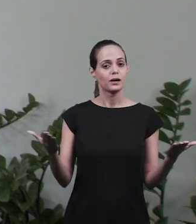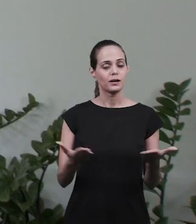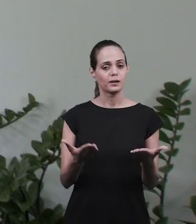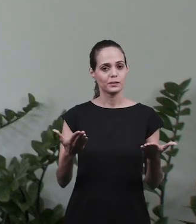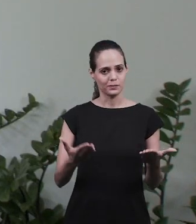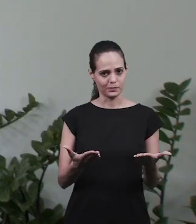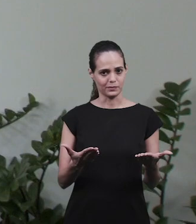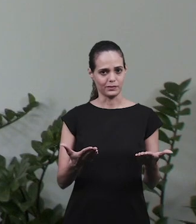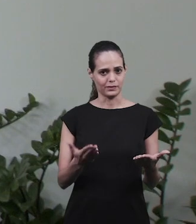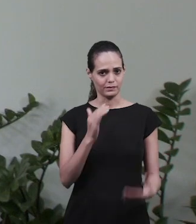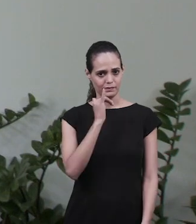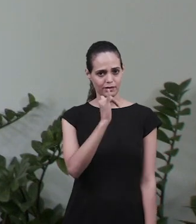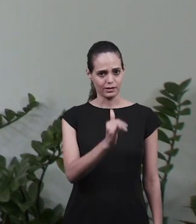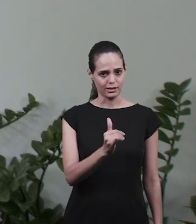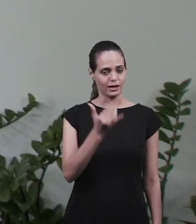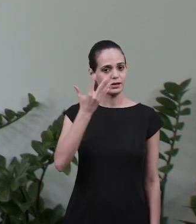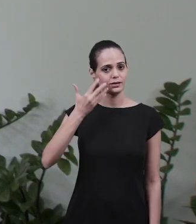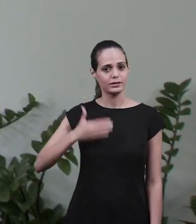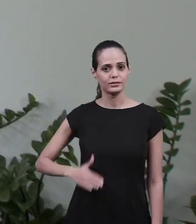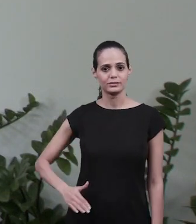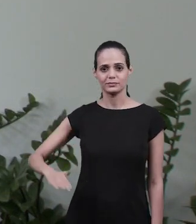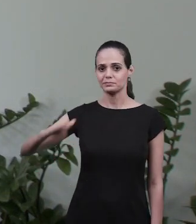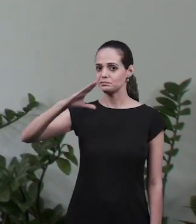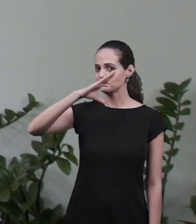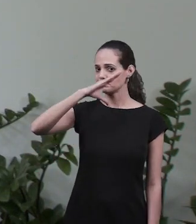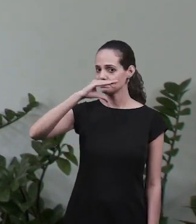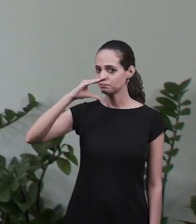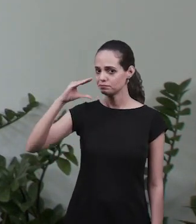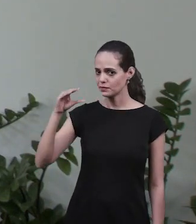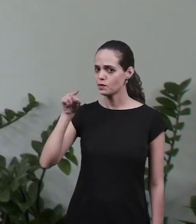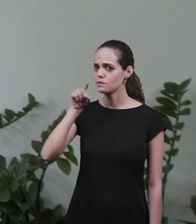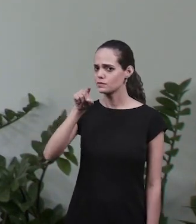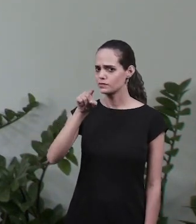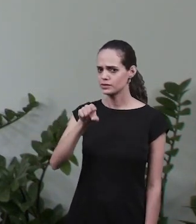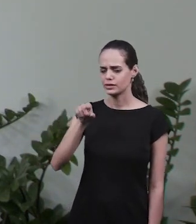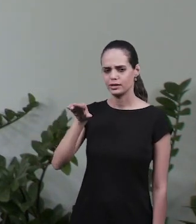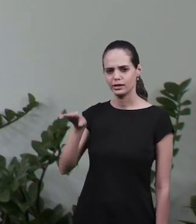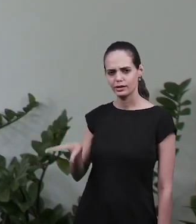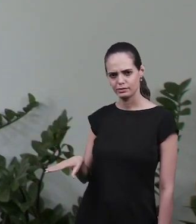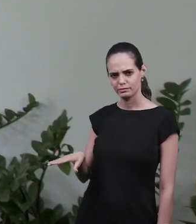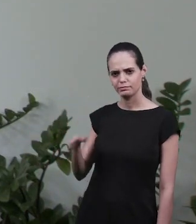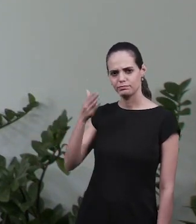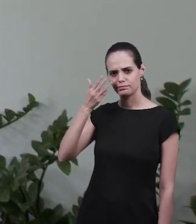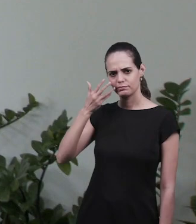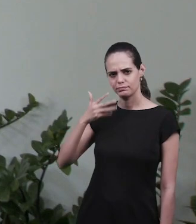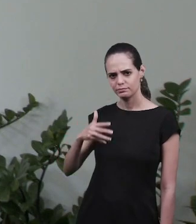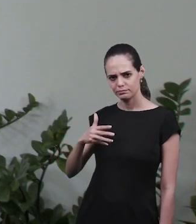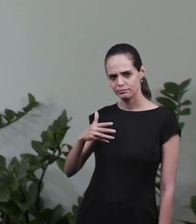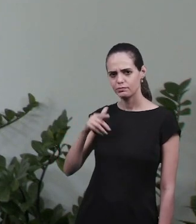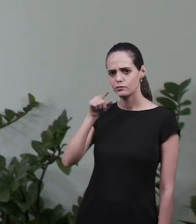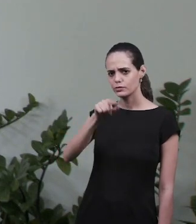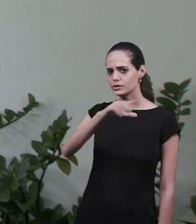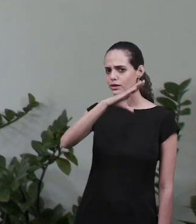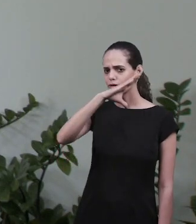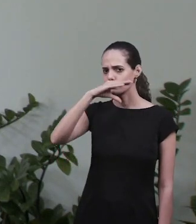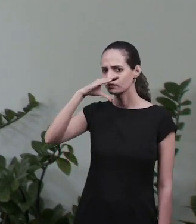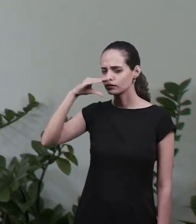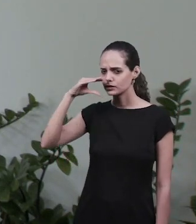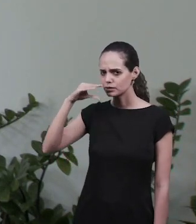Maintenant, je veux parler aux enfants intermédiaires et adolescents. Vous, enfants, vous, intermédiaires, et vous,